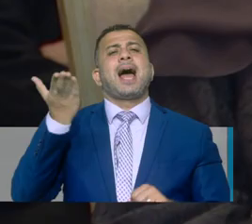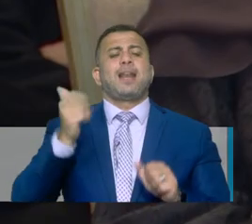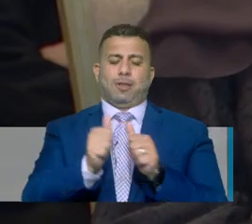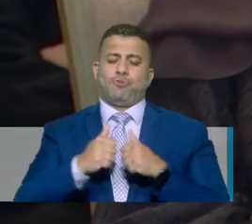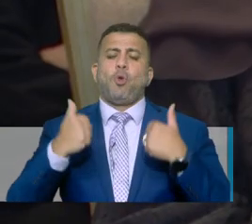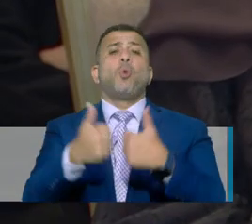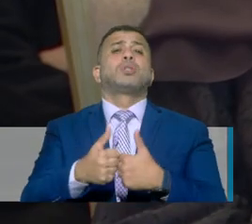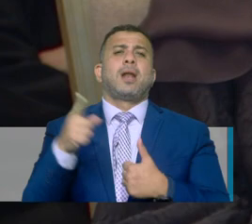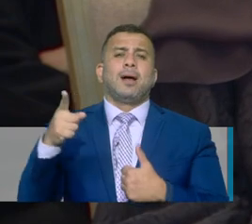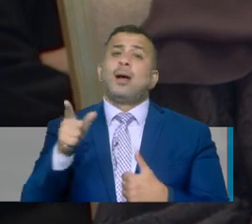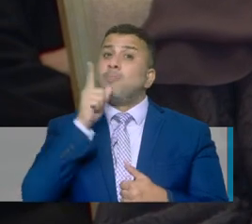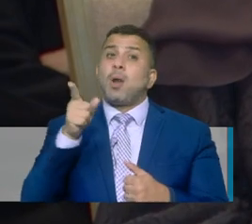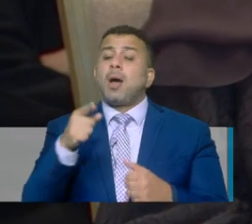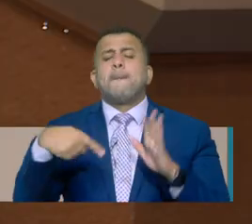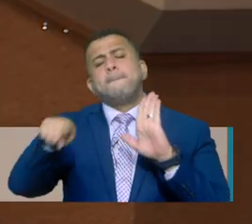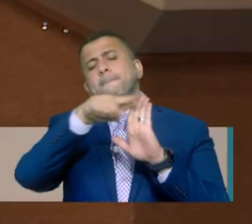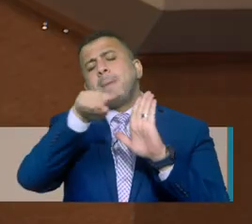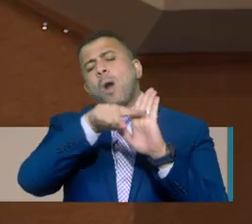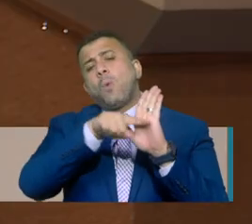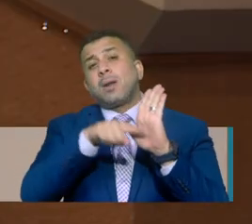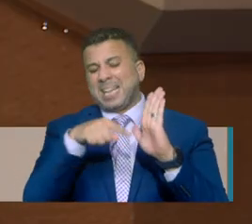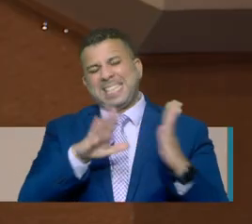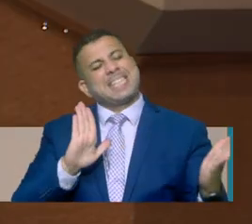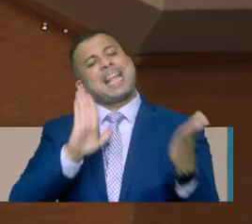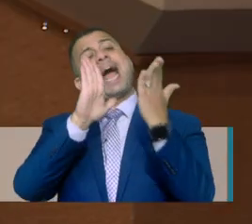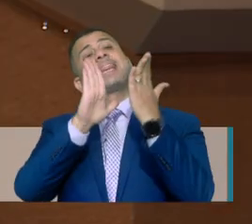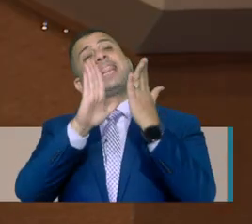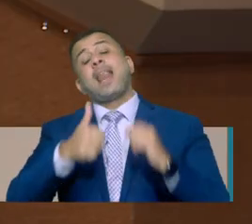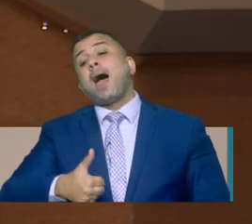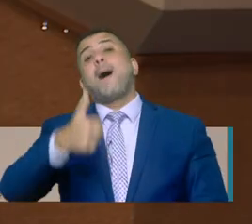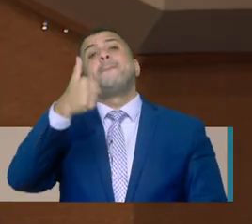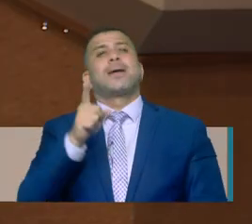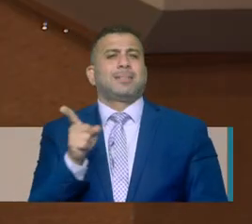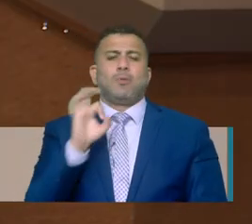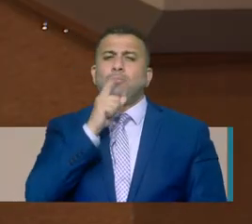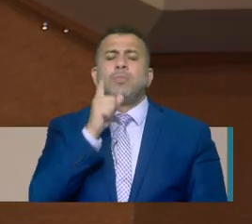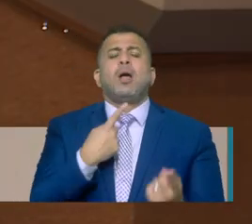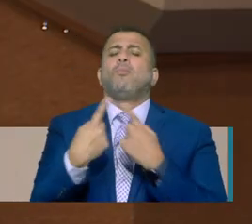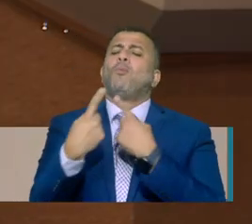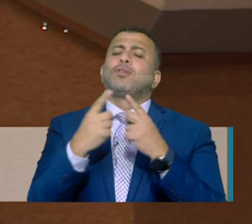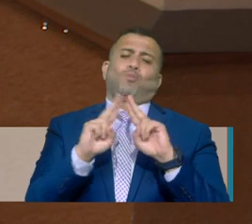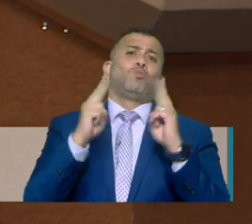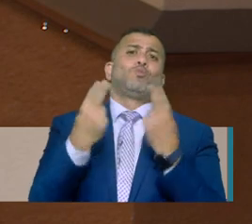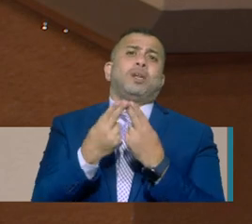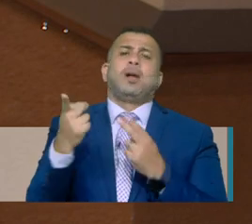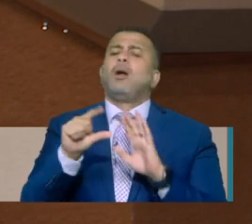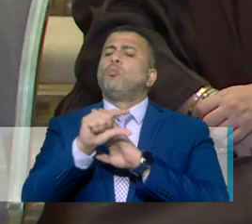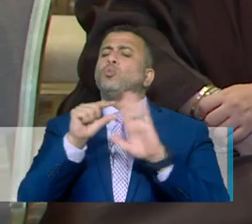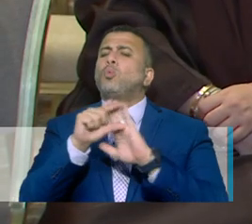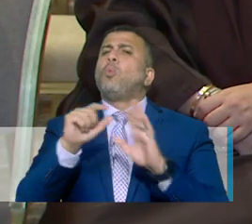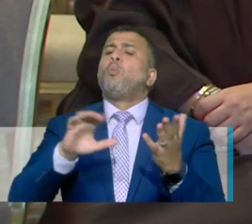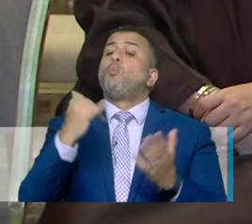الأسرة، ليكون بذلك هذا المحور هو التحدي الأبرز الذي يناقشه الملتقى إلى جانب قضايا